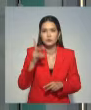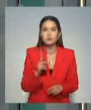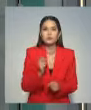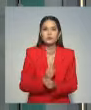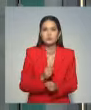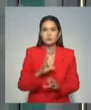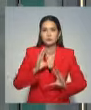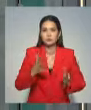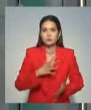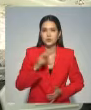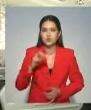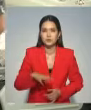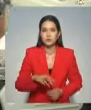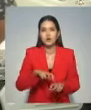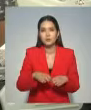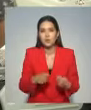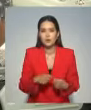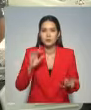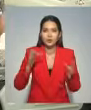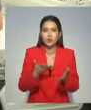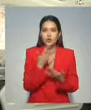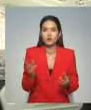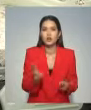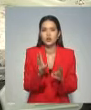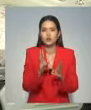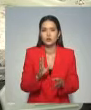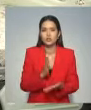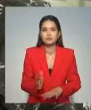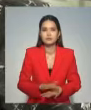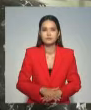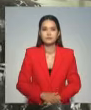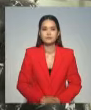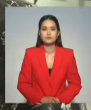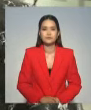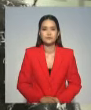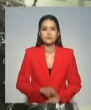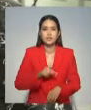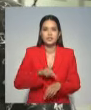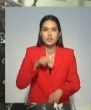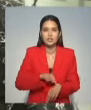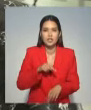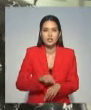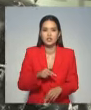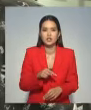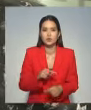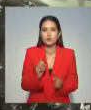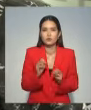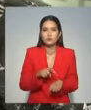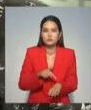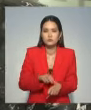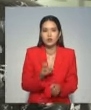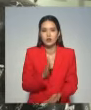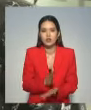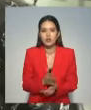ЧП. Переломов и сотрясений нет, но ожоги серьезные. Состояние оценивается также тяжелое, но динамики